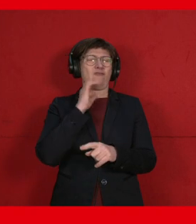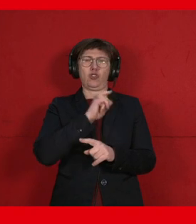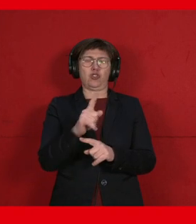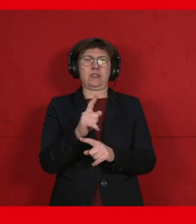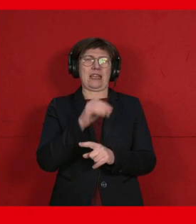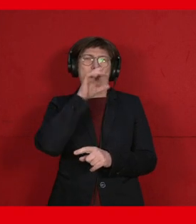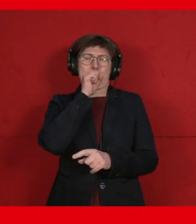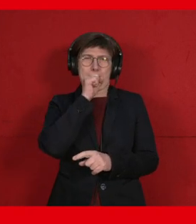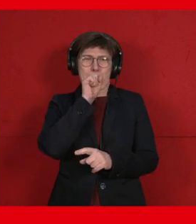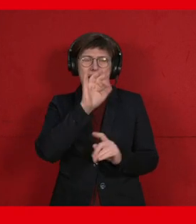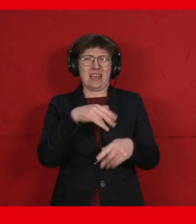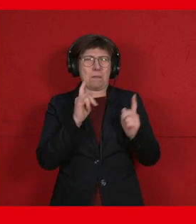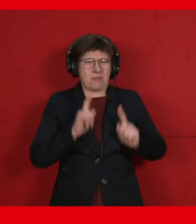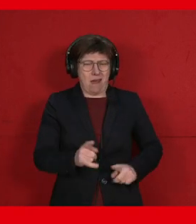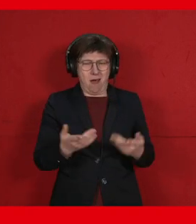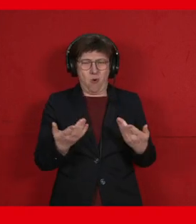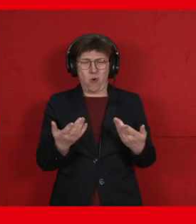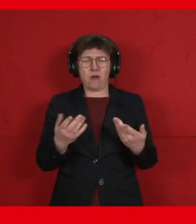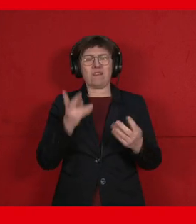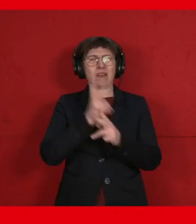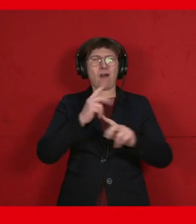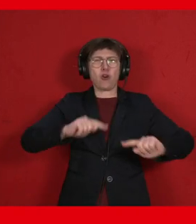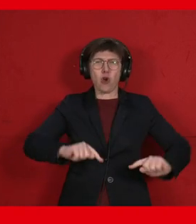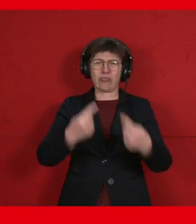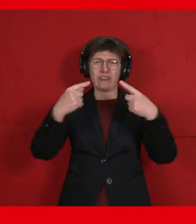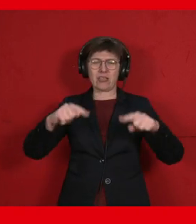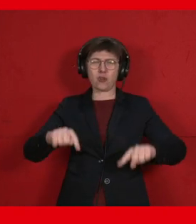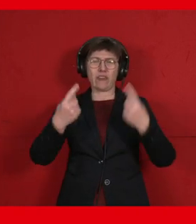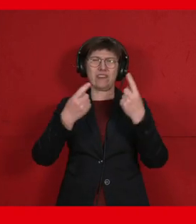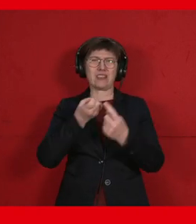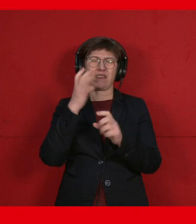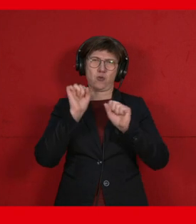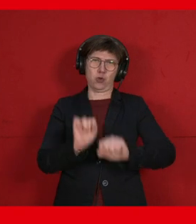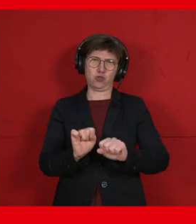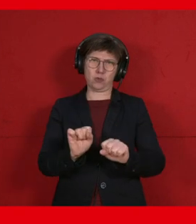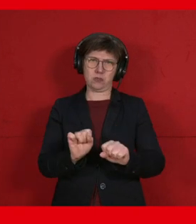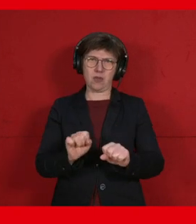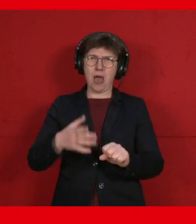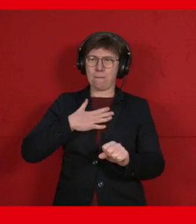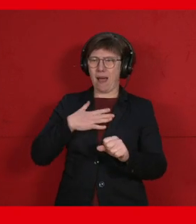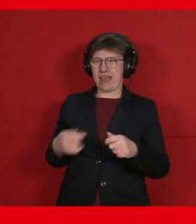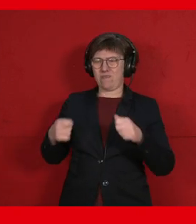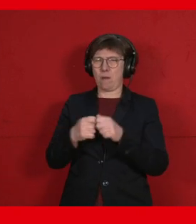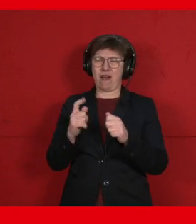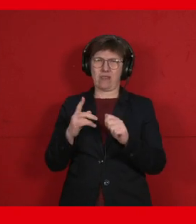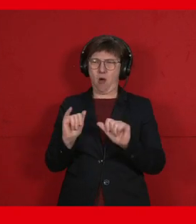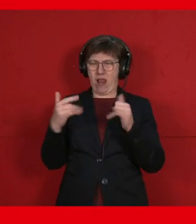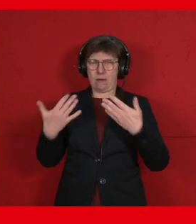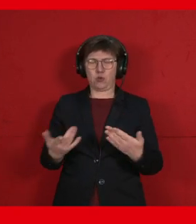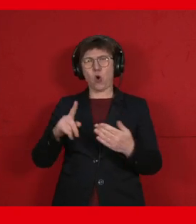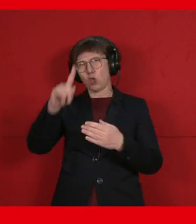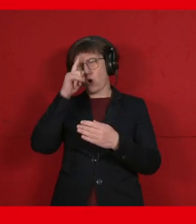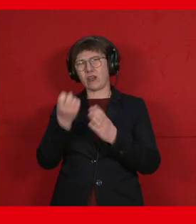verhehlen, wir haben da durchaus auch immer wieder Konflikte mit dem Naturschutz. Das erlebe ich in meinen eigenen Verbänden im